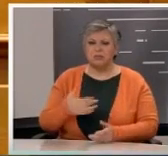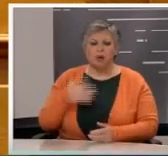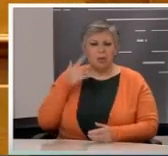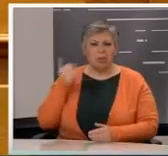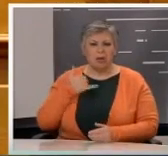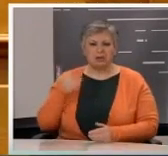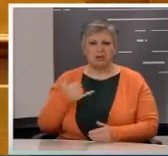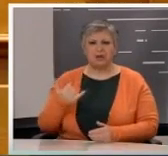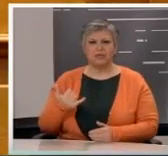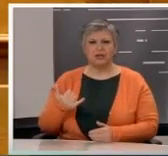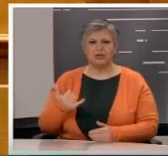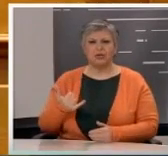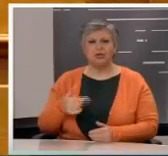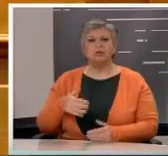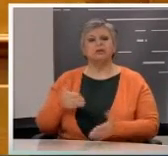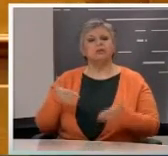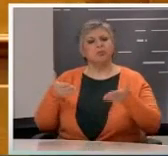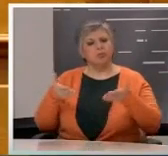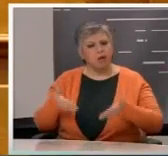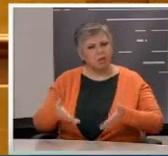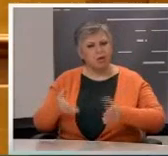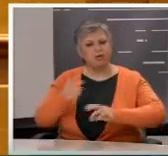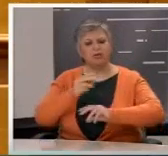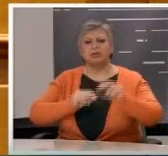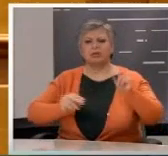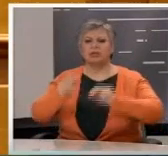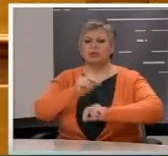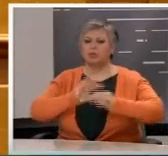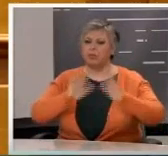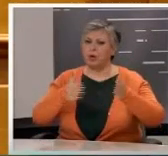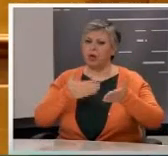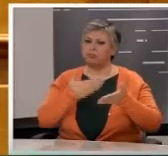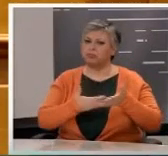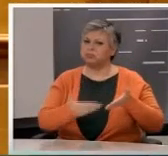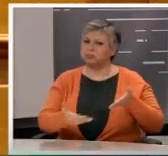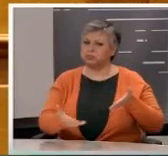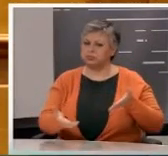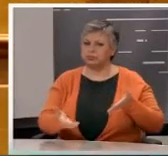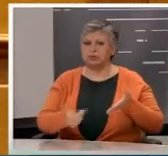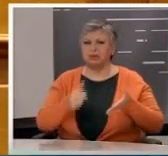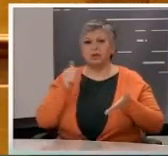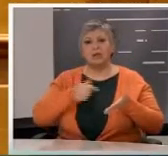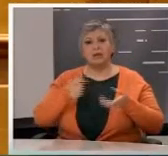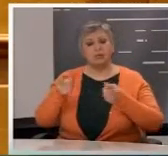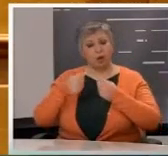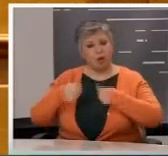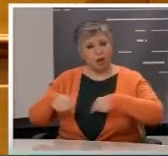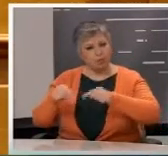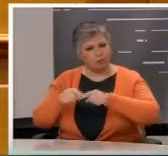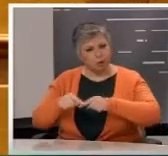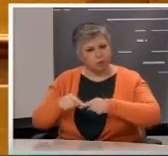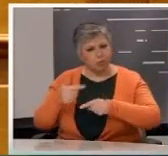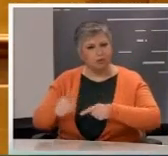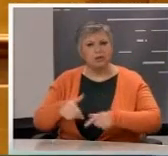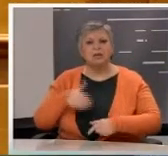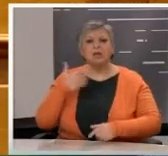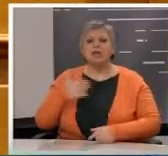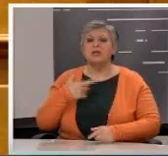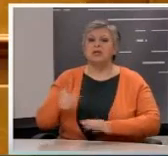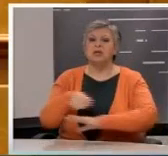καταλαβαίνω. Εδώ είμαστε να τα συζητήσουμε όλα, να φανούν όλα, είτε στο πλαίσιο της Προκαταρκτικής Επιτροπής, είτε στο πλαίσιο της